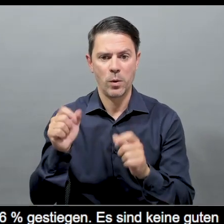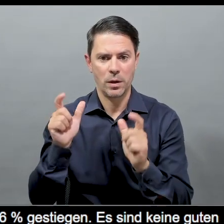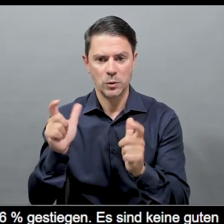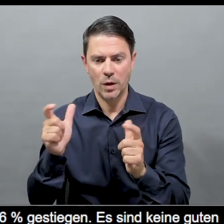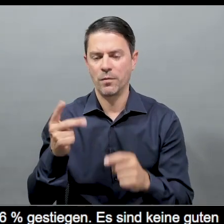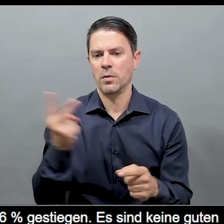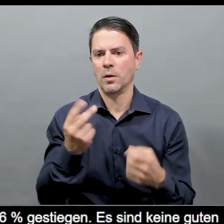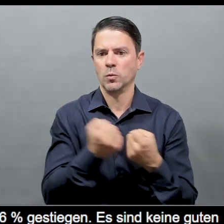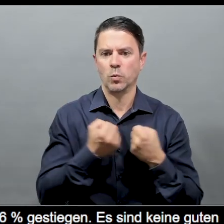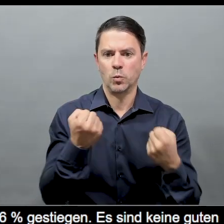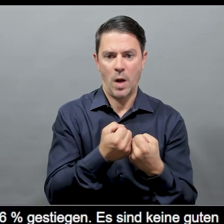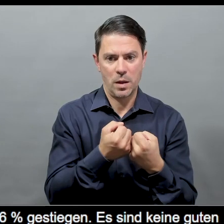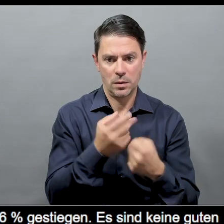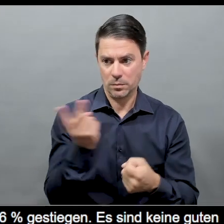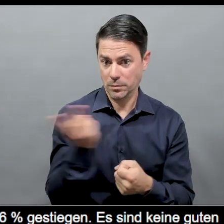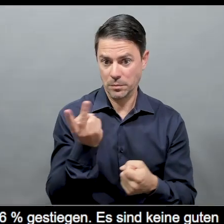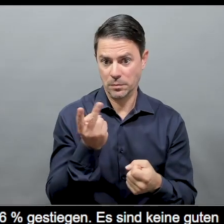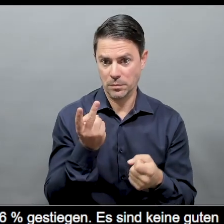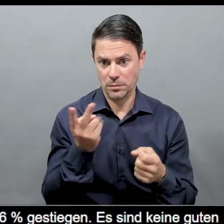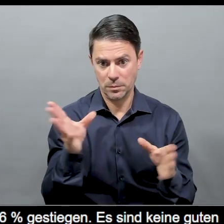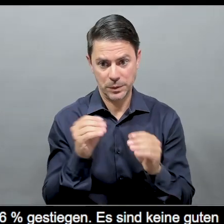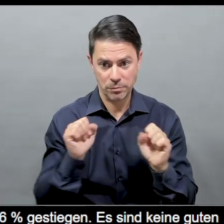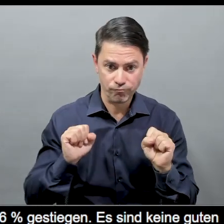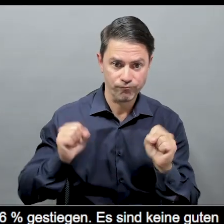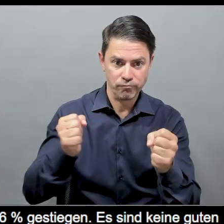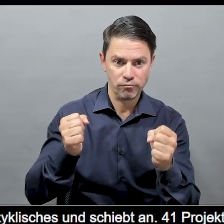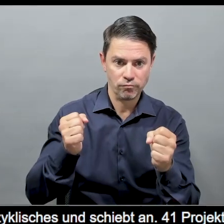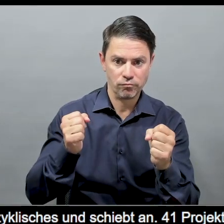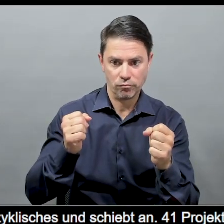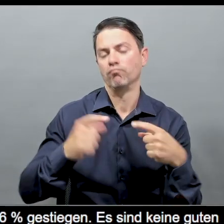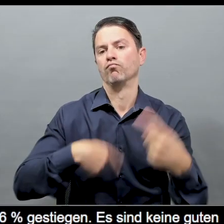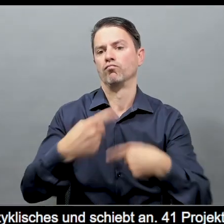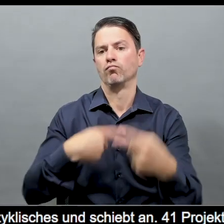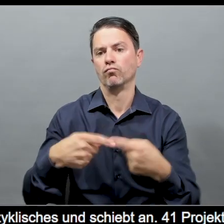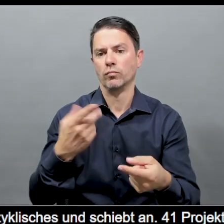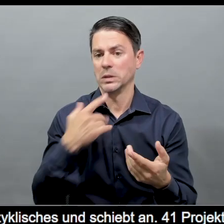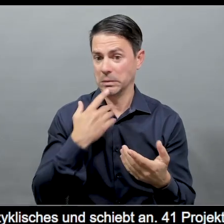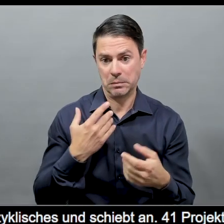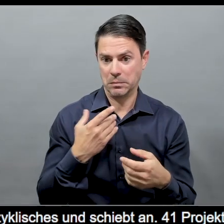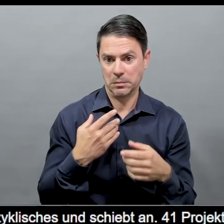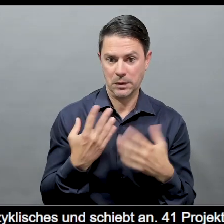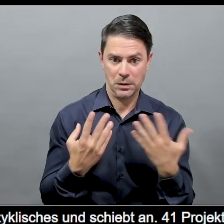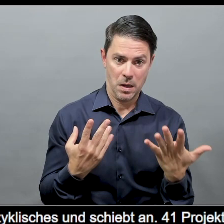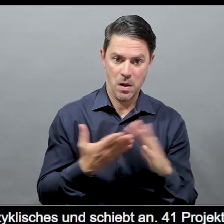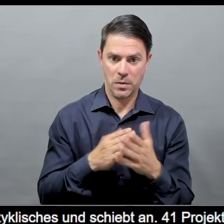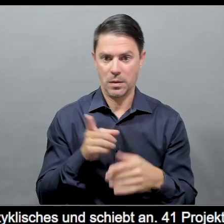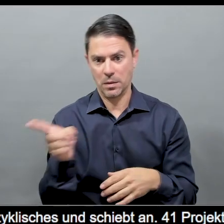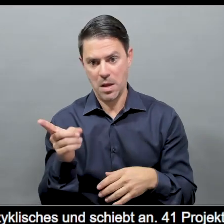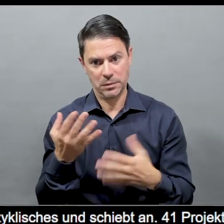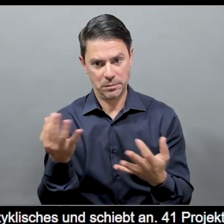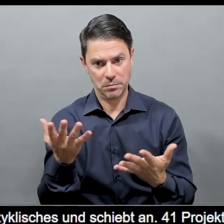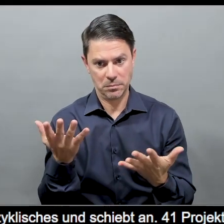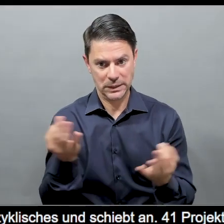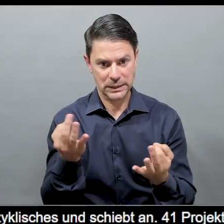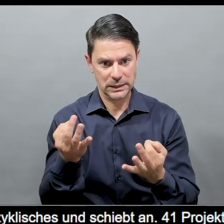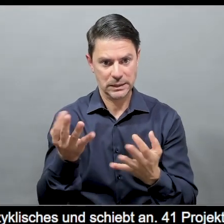hier einzusteigen. Und da sind wir wirklich auf dem Weg. Ich möchte aber auch, weil es wird immer unter den Tisch gekehrt, die anderen staatlichen Baugesellschaften und die Städtebauern das